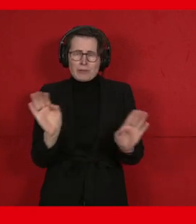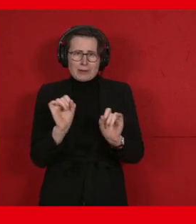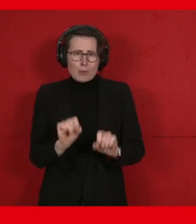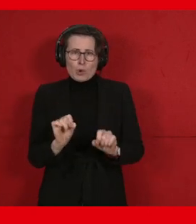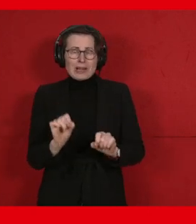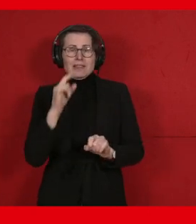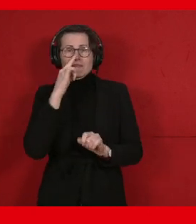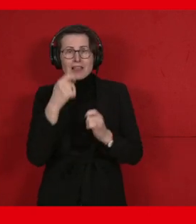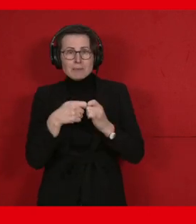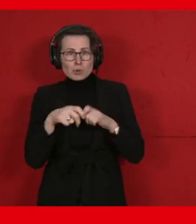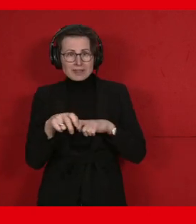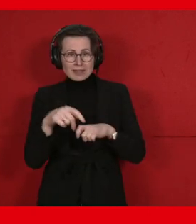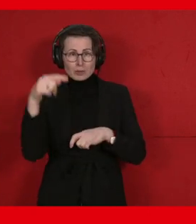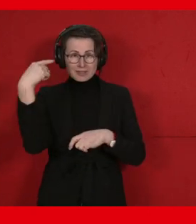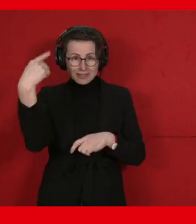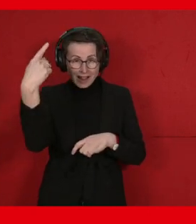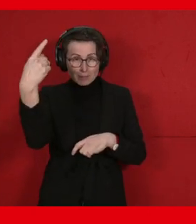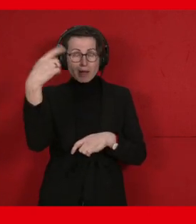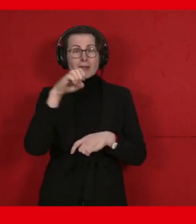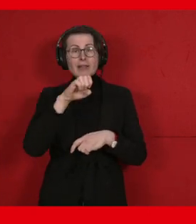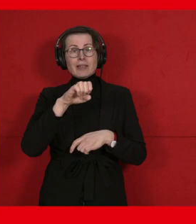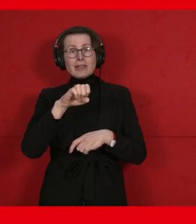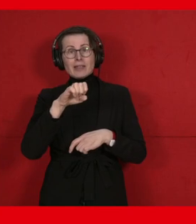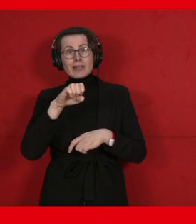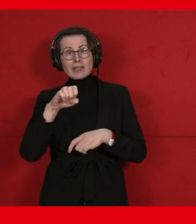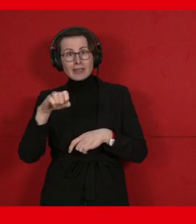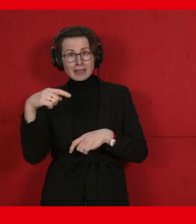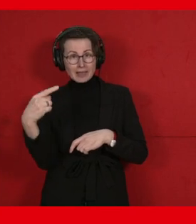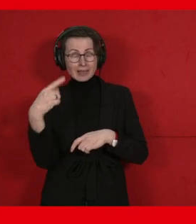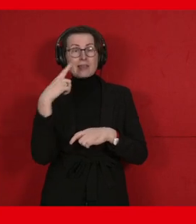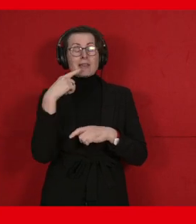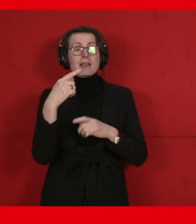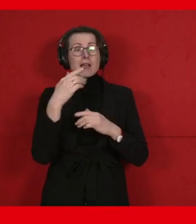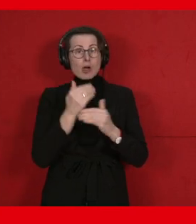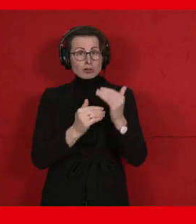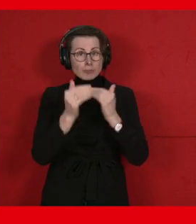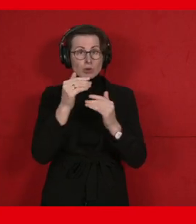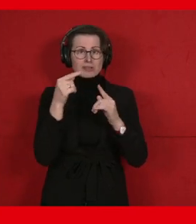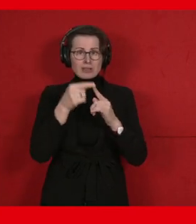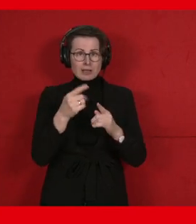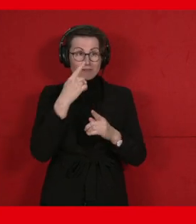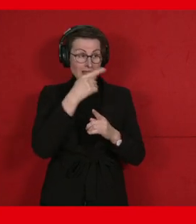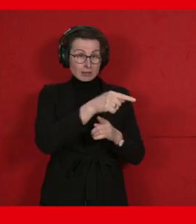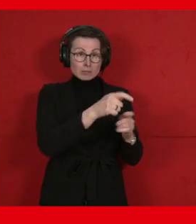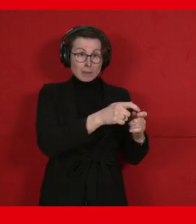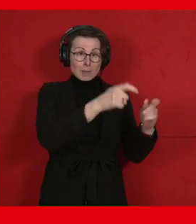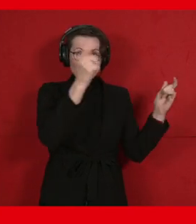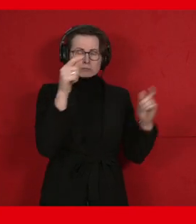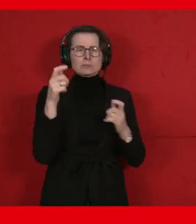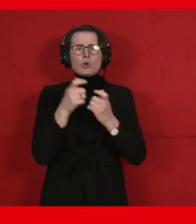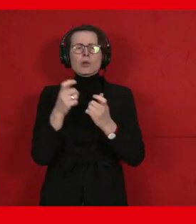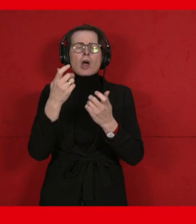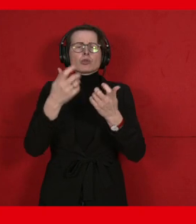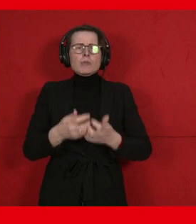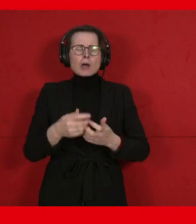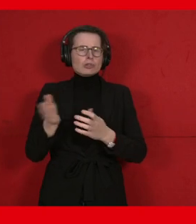die Bundesregierung ihre eigenen EEE-Ausbauziele, also Erneuerbare, erreicht. Dann ist die Kohle weg vom Fenster. Wenn wir den Strom